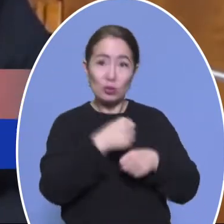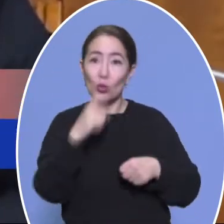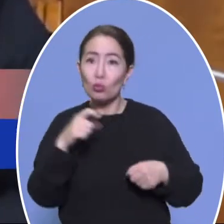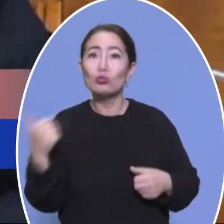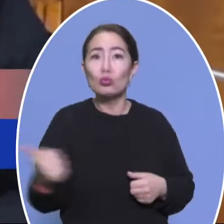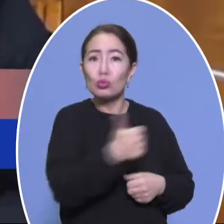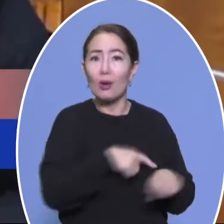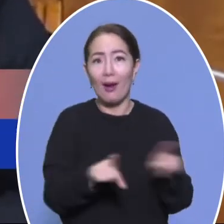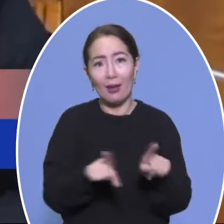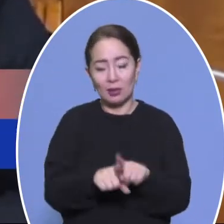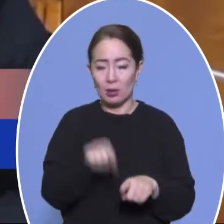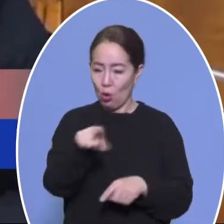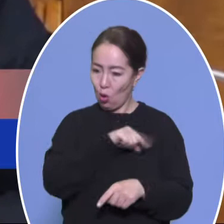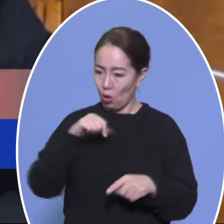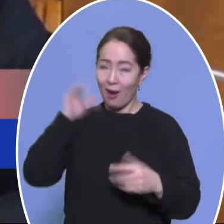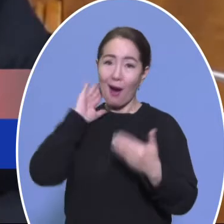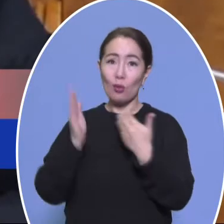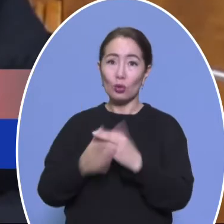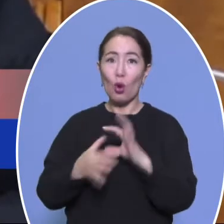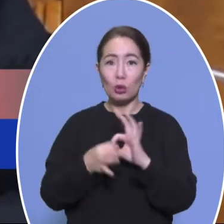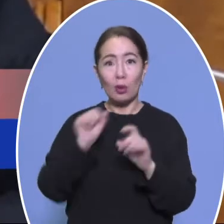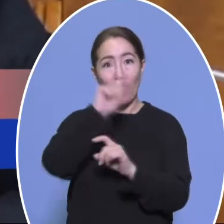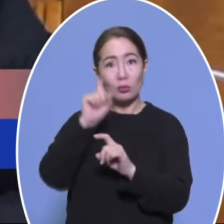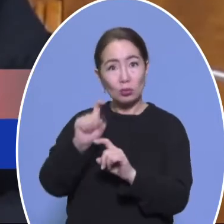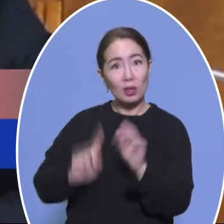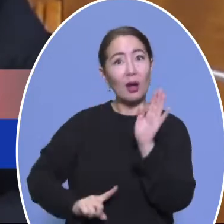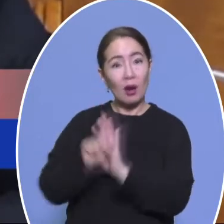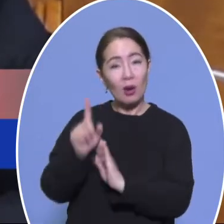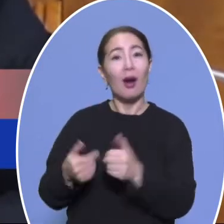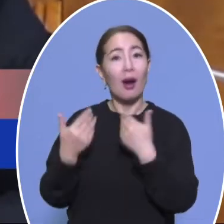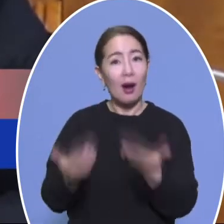хүртэл хэрвээ та одоо авилгалтай холбоотой асуудал үүсвэл